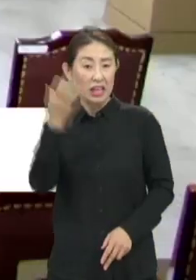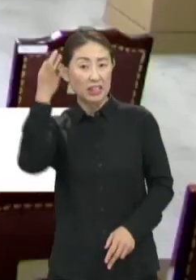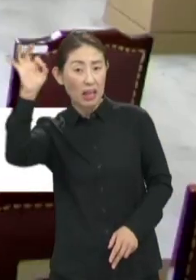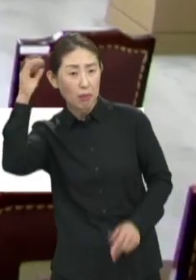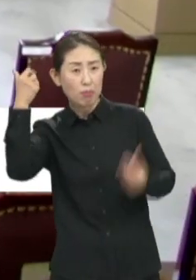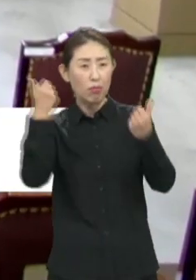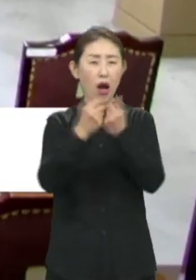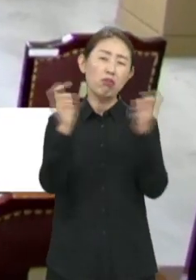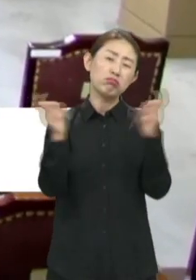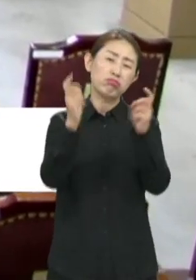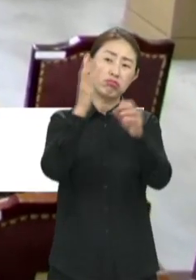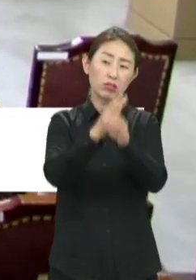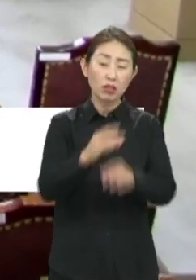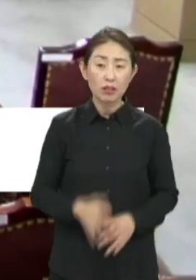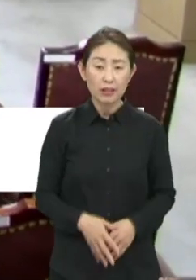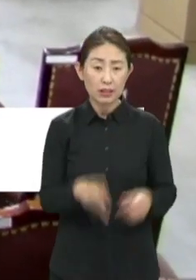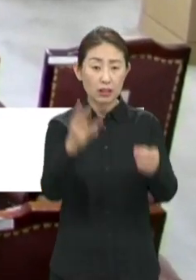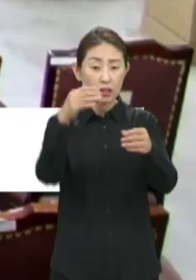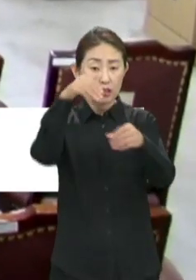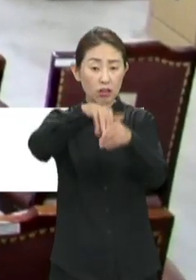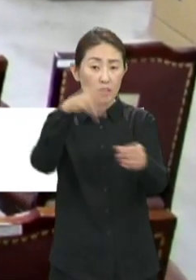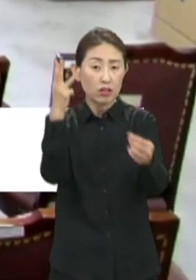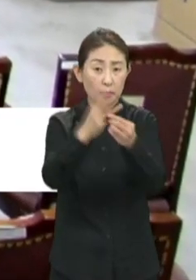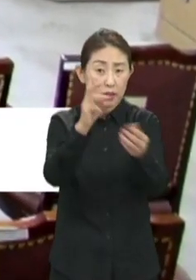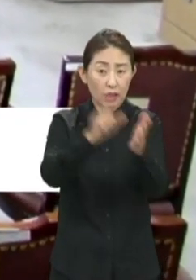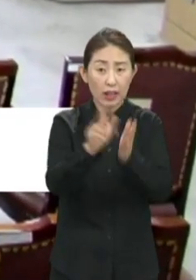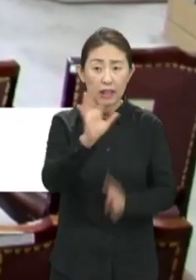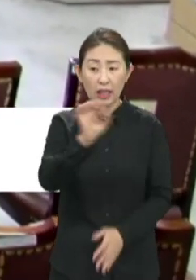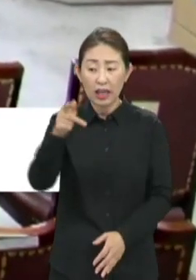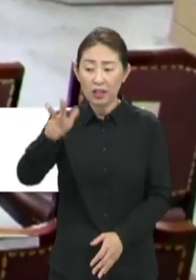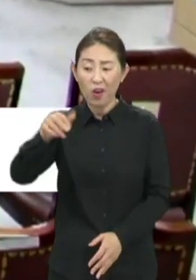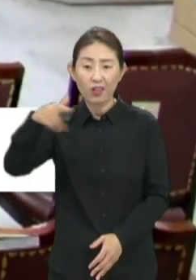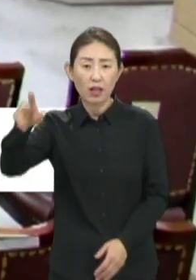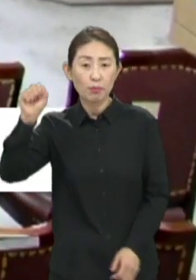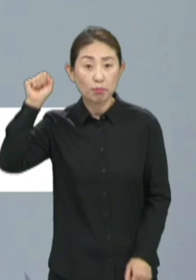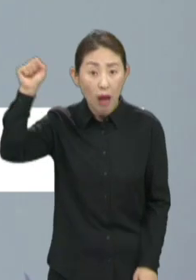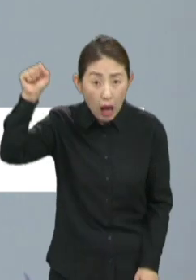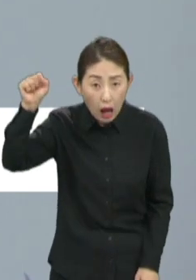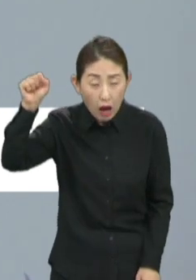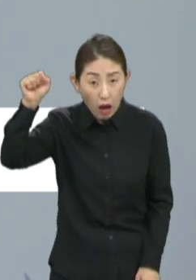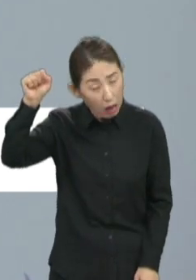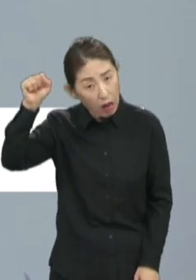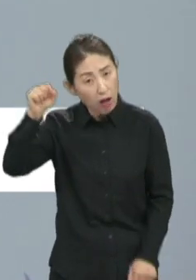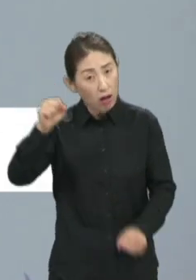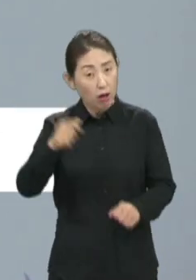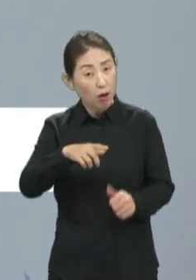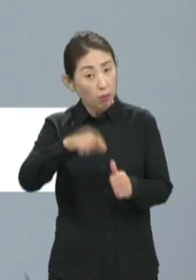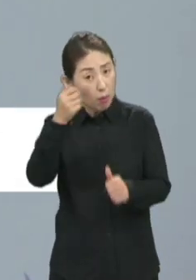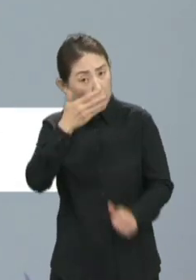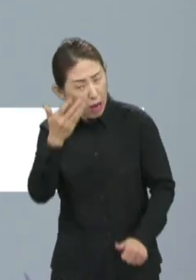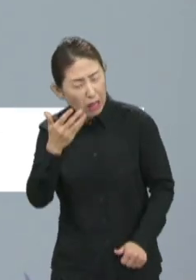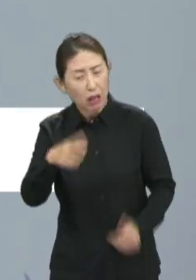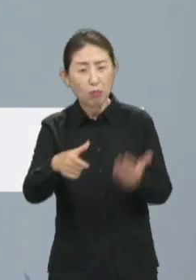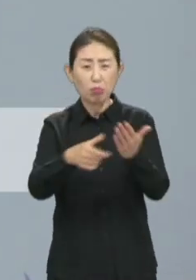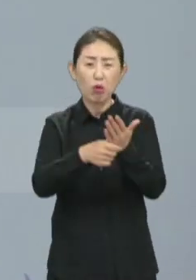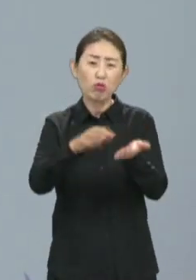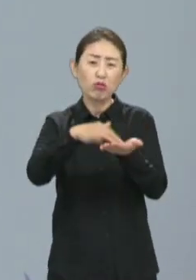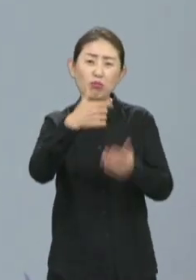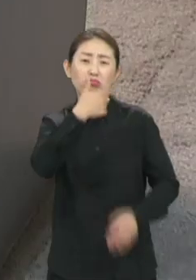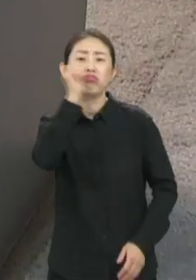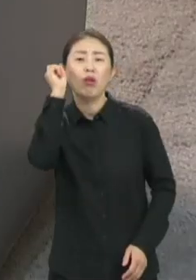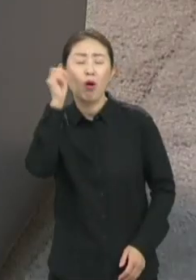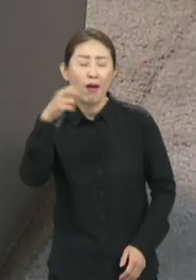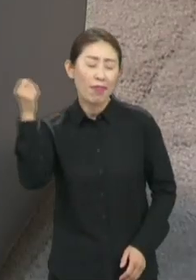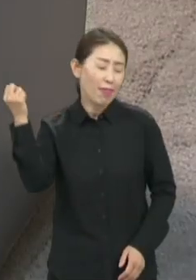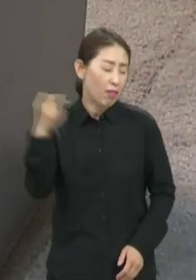겁니다. 세 번째 선거에선 양영자 의원이 새롭게 출마하며 일단락되는 듯했지만 과반 득표가 나오지 않아